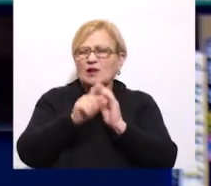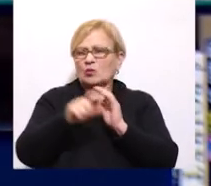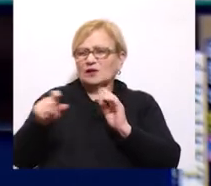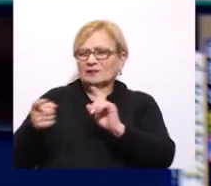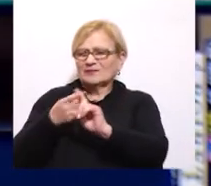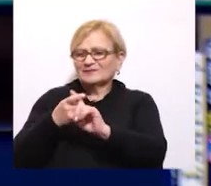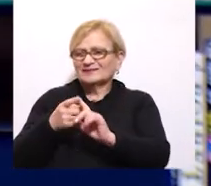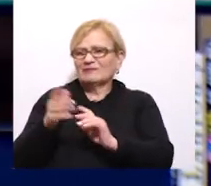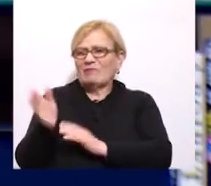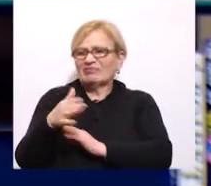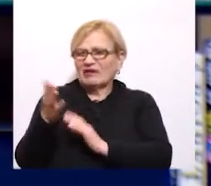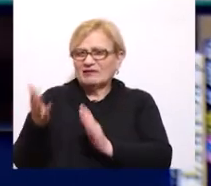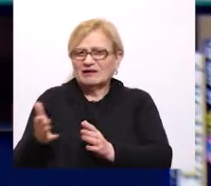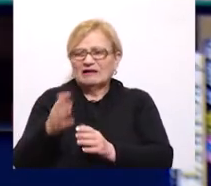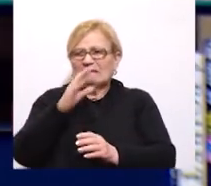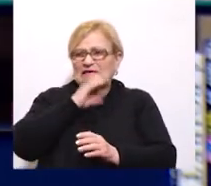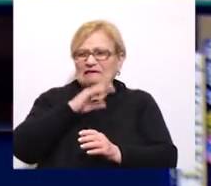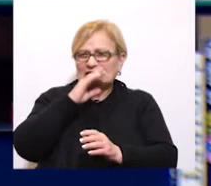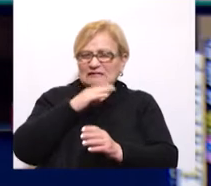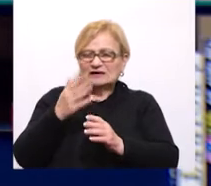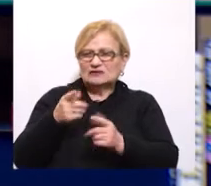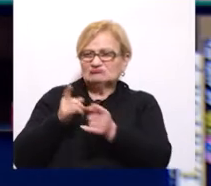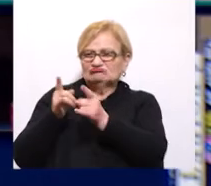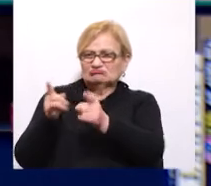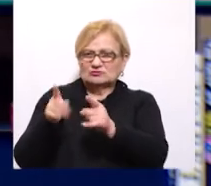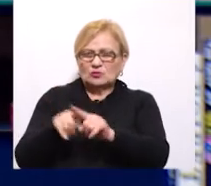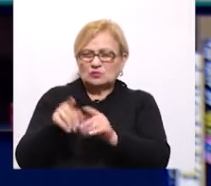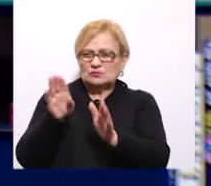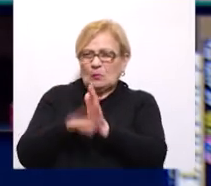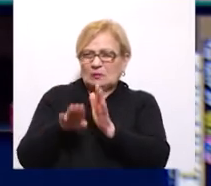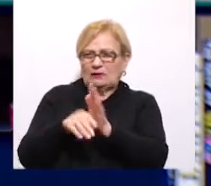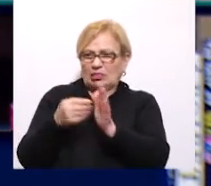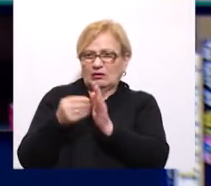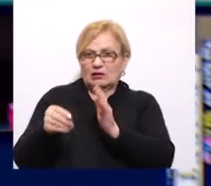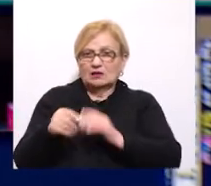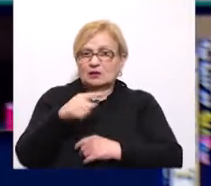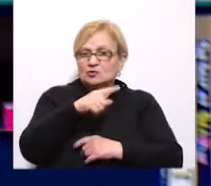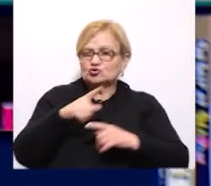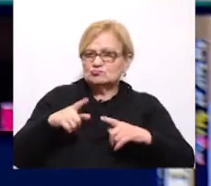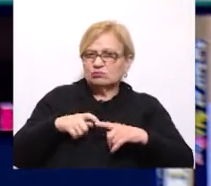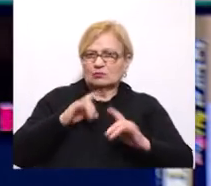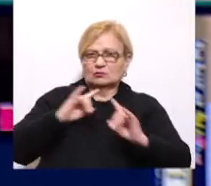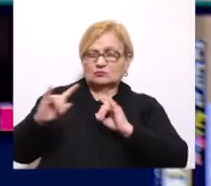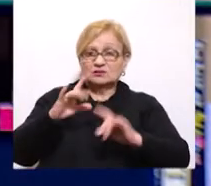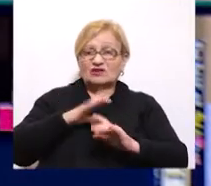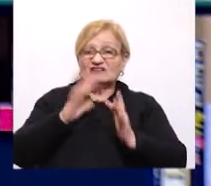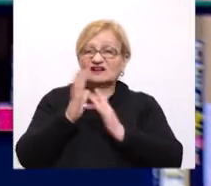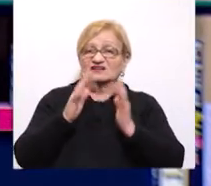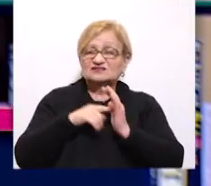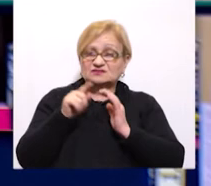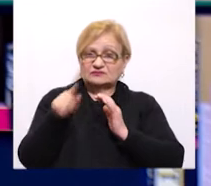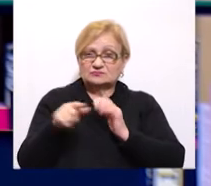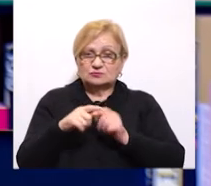მეთევზეებთან. ამას მდაბიობაში უთვლიდნენ და ბოროტად იყვნენ ჩასაფრებულნი.